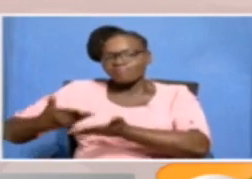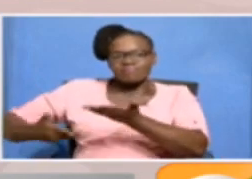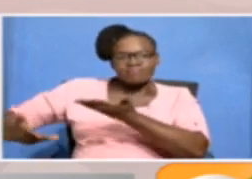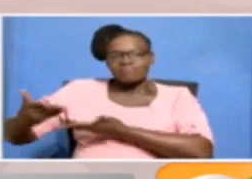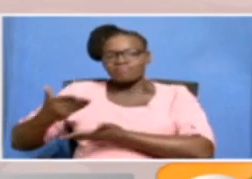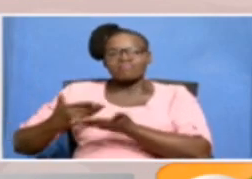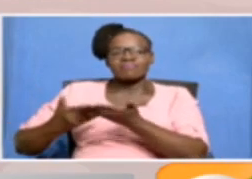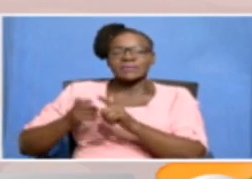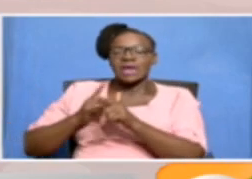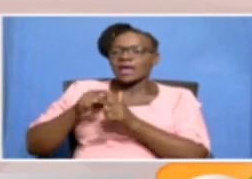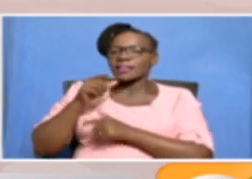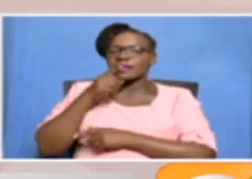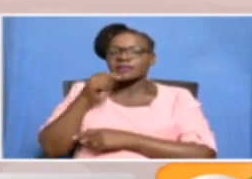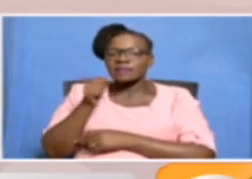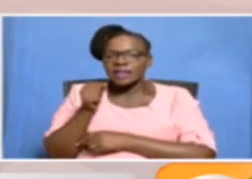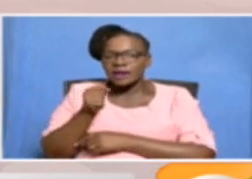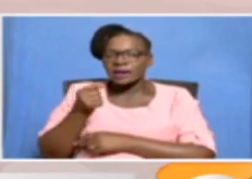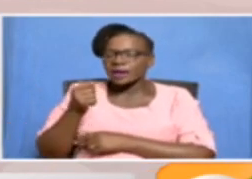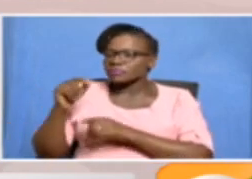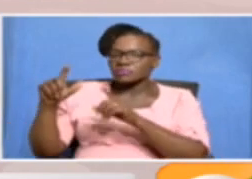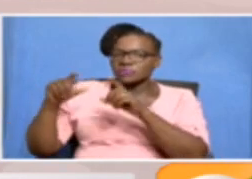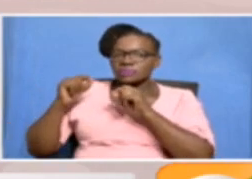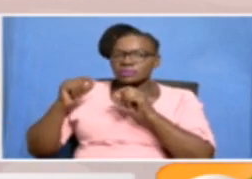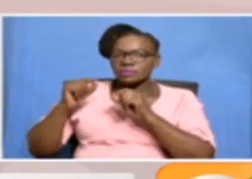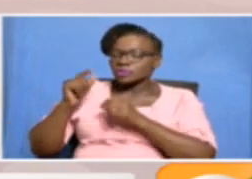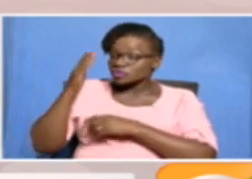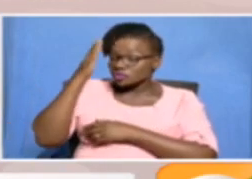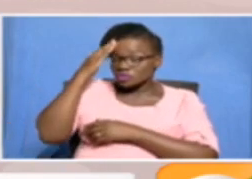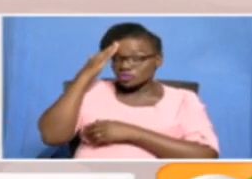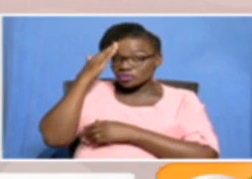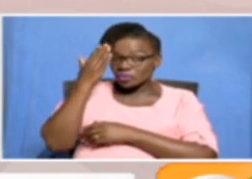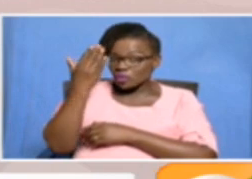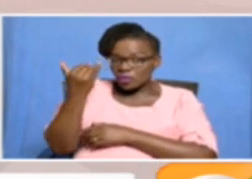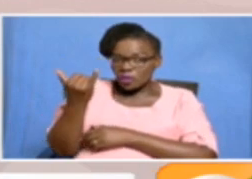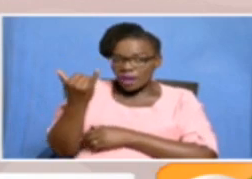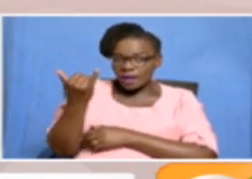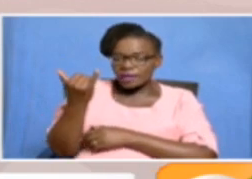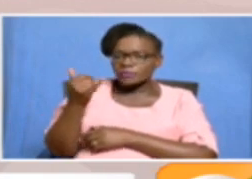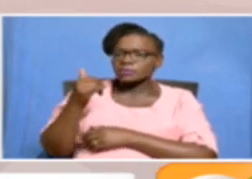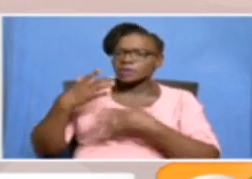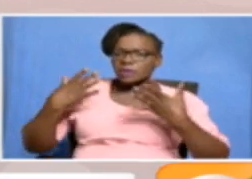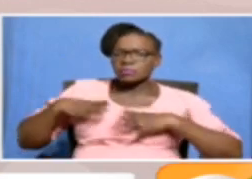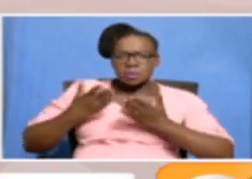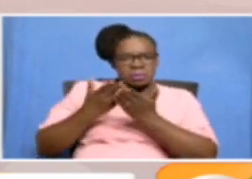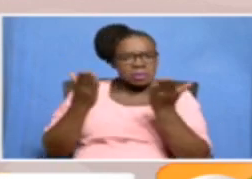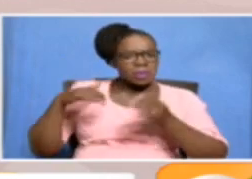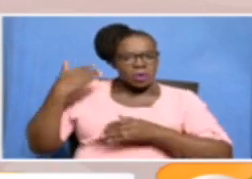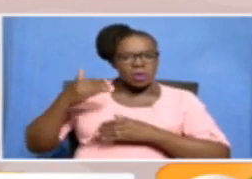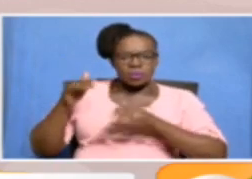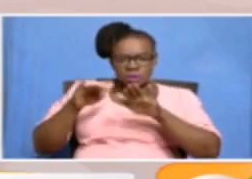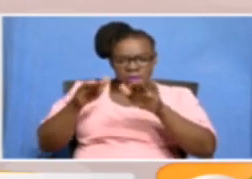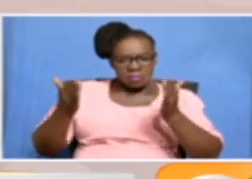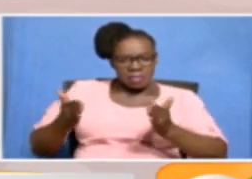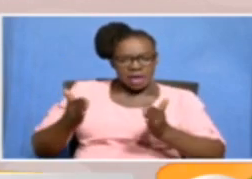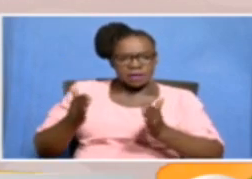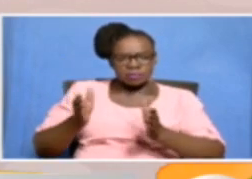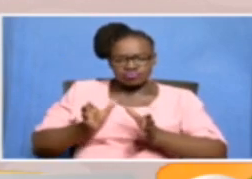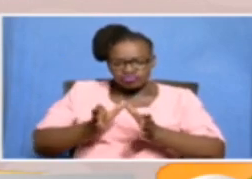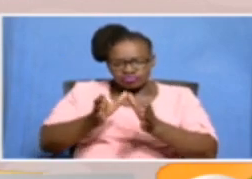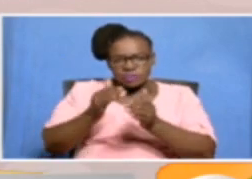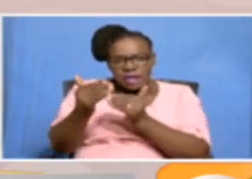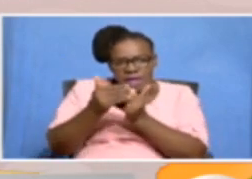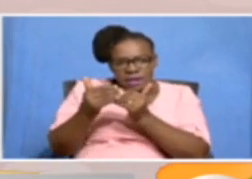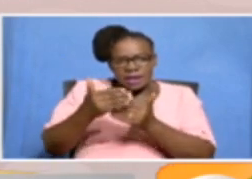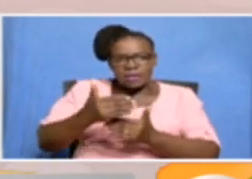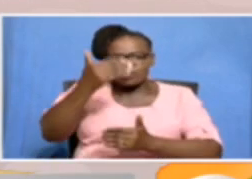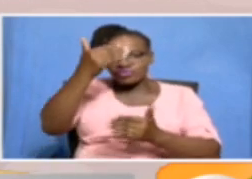Mara babu akasema, wajua babu ni kwa nini watu hupenda kuweka vitanda vyao pembeni karibu na